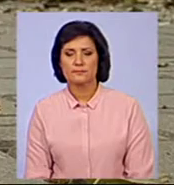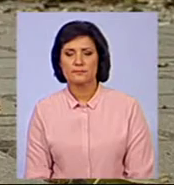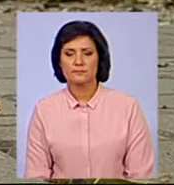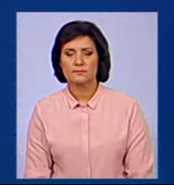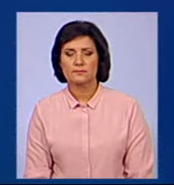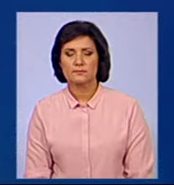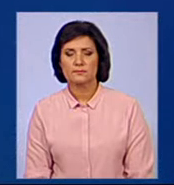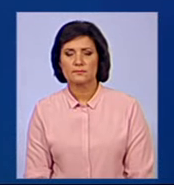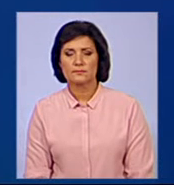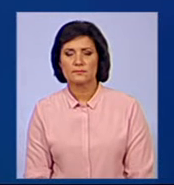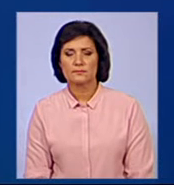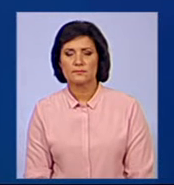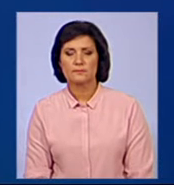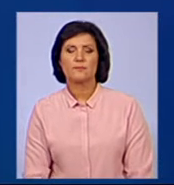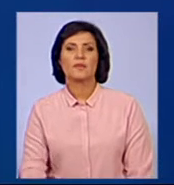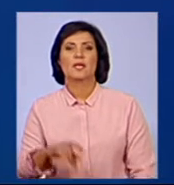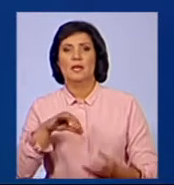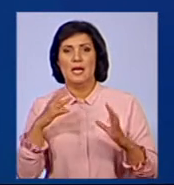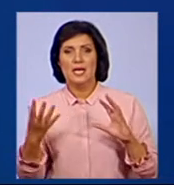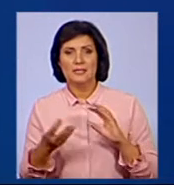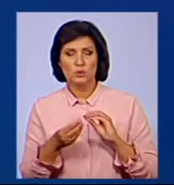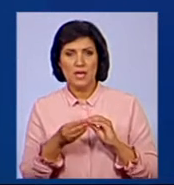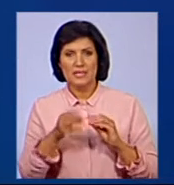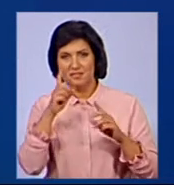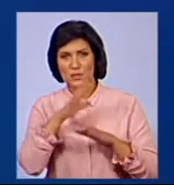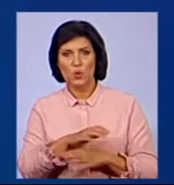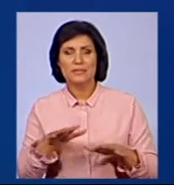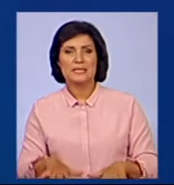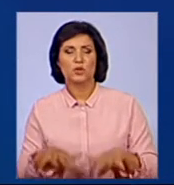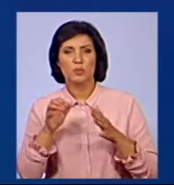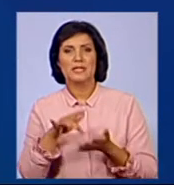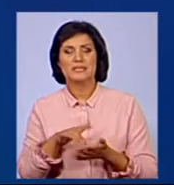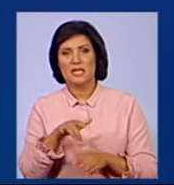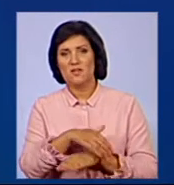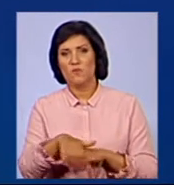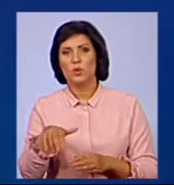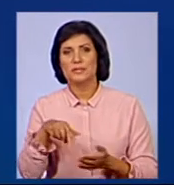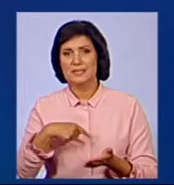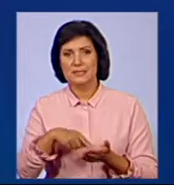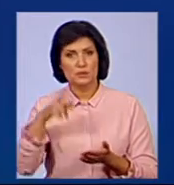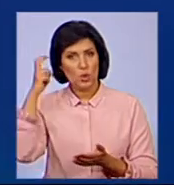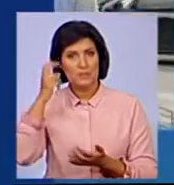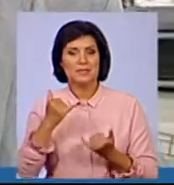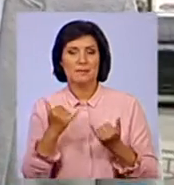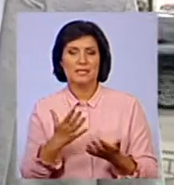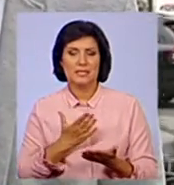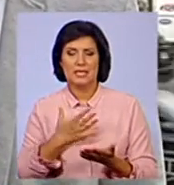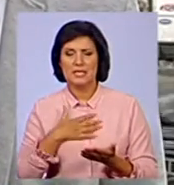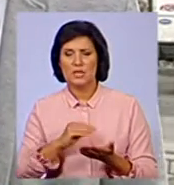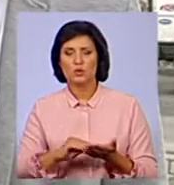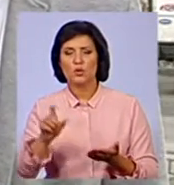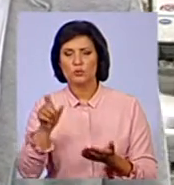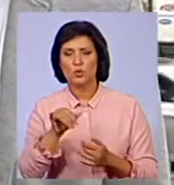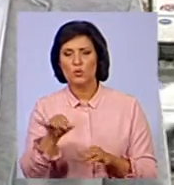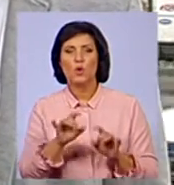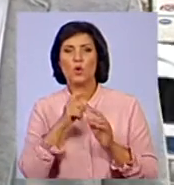Першому. Серед наслідків негоди затоплена центральна вулиця столиці. Там нині є наш кореспондент Богдан Хворостян.